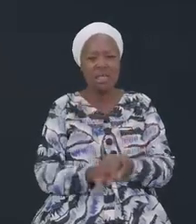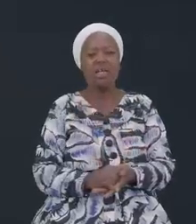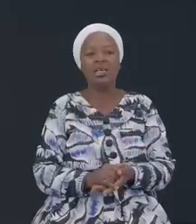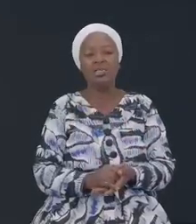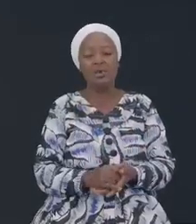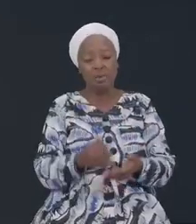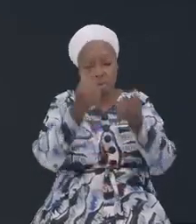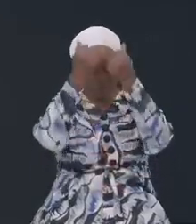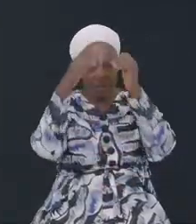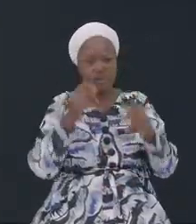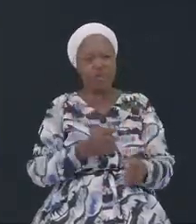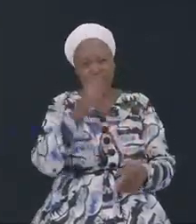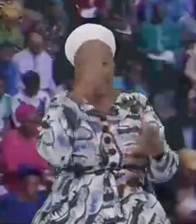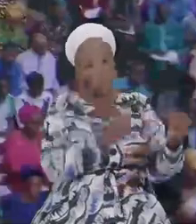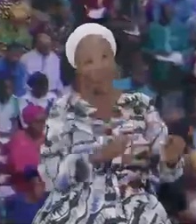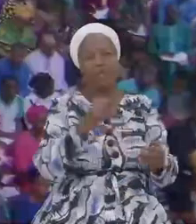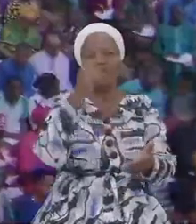la foi. Amen.